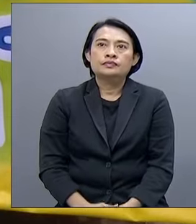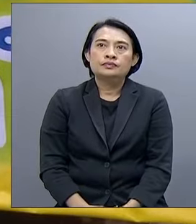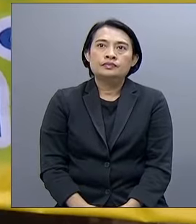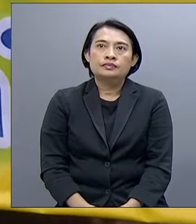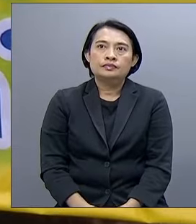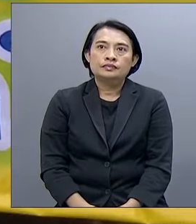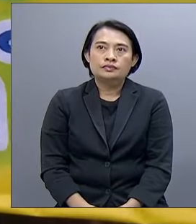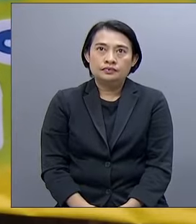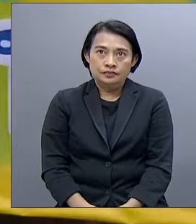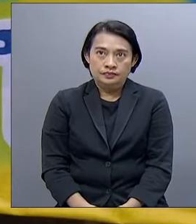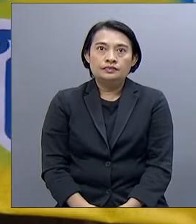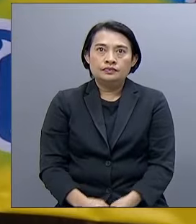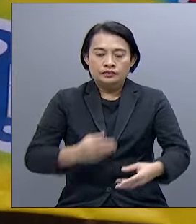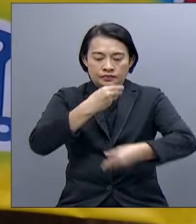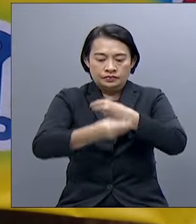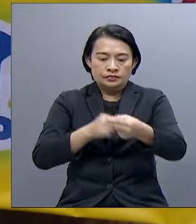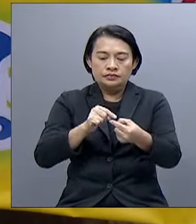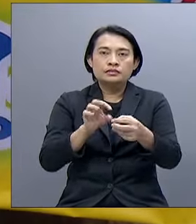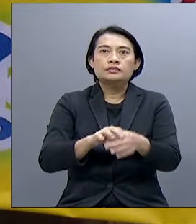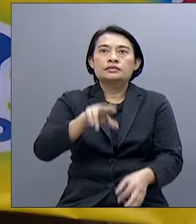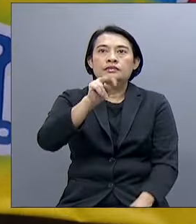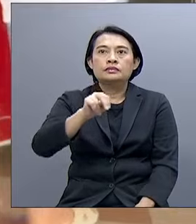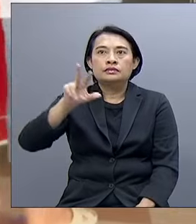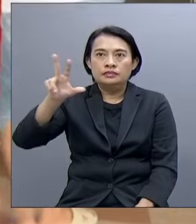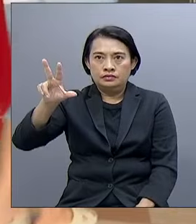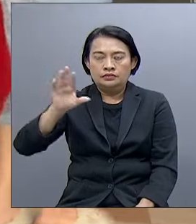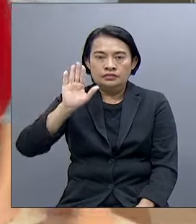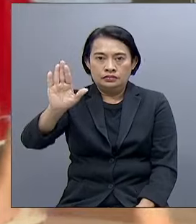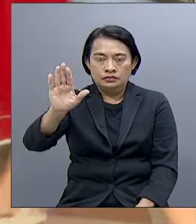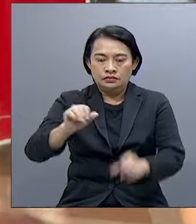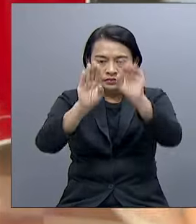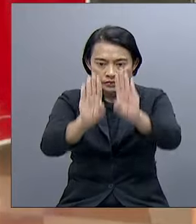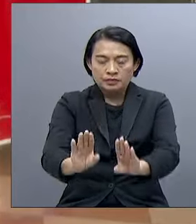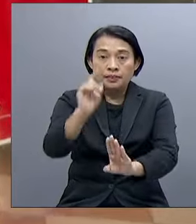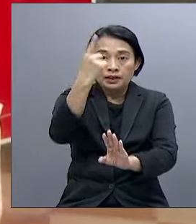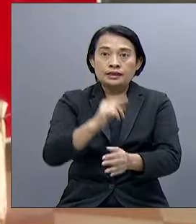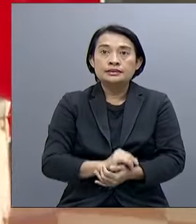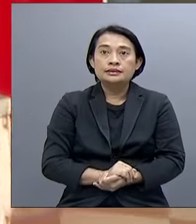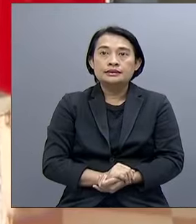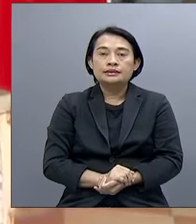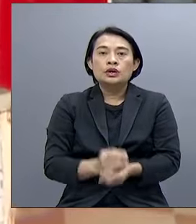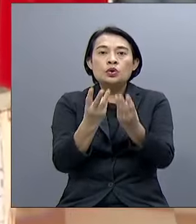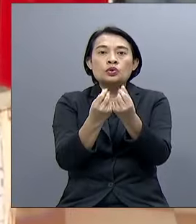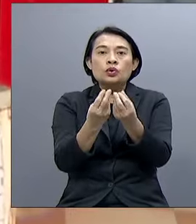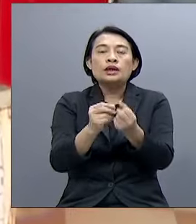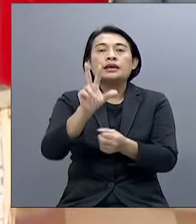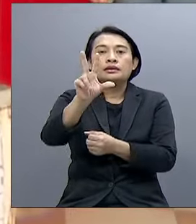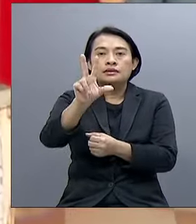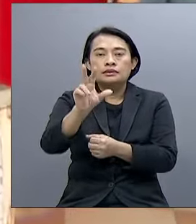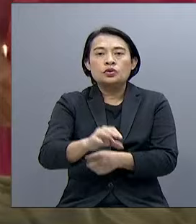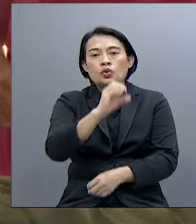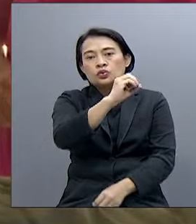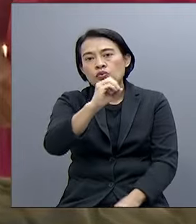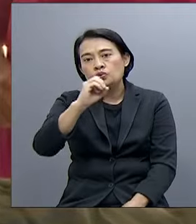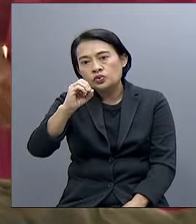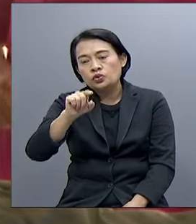สำหรับการขายสลาก N3 หรือว่าเลข3หลักเนี่ยนะคะเป็นรูปแบบใหม่ค่ะก็คือจะมีแบบ3หลักมีตั้งแต่เลข000